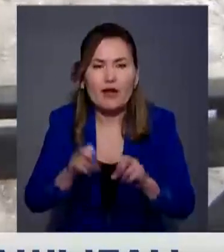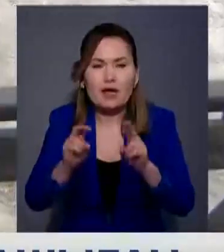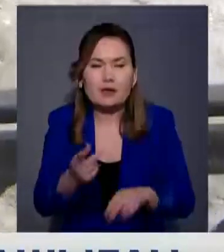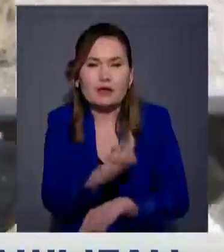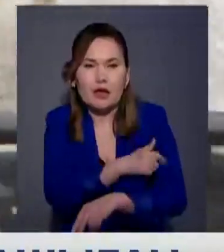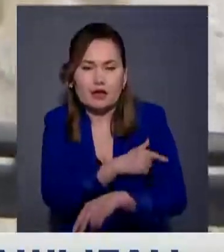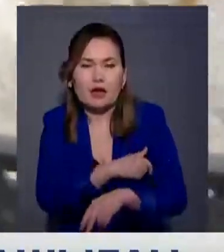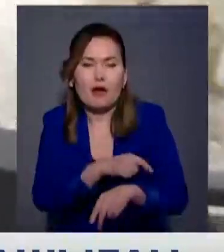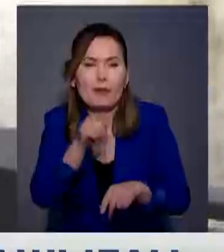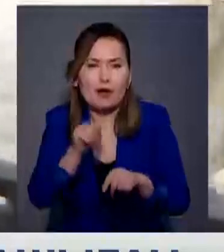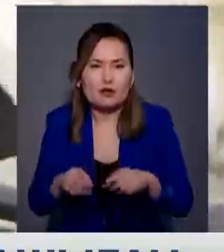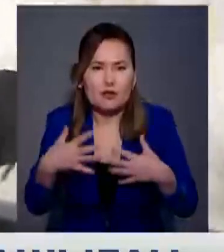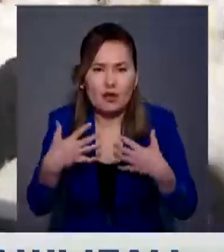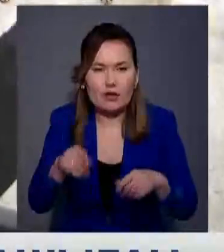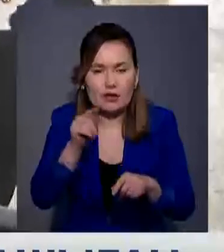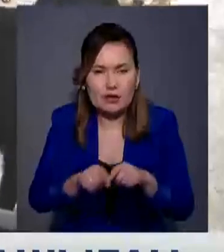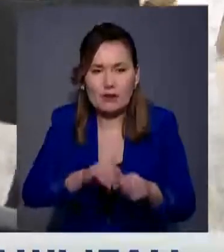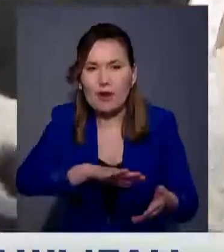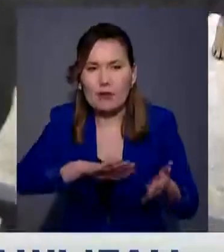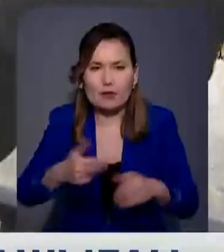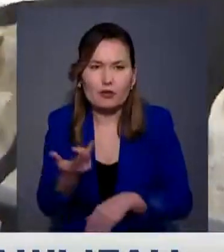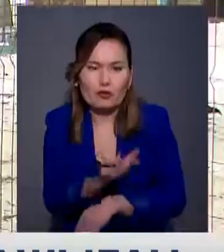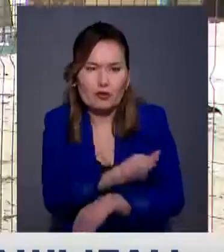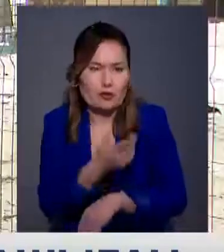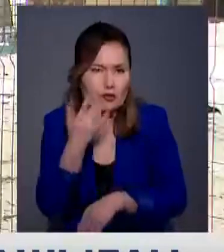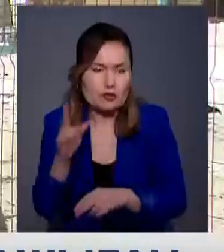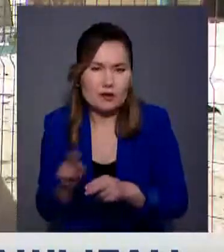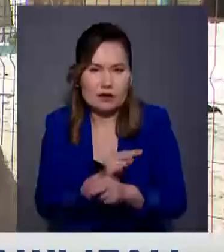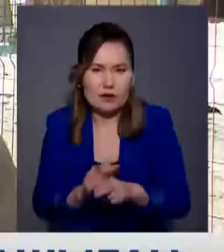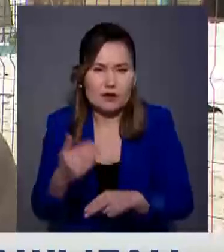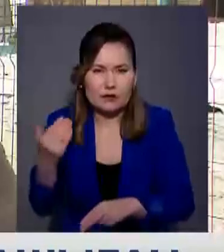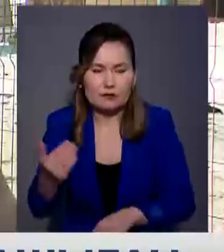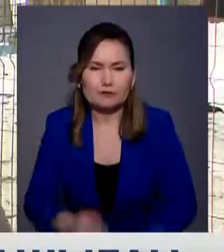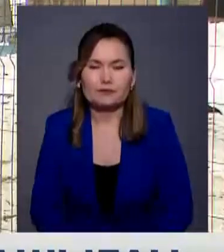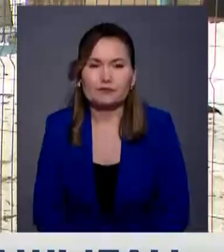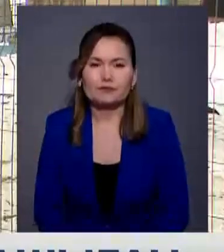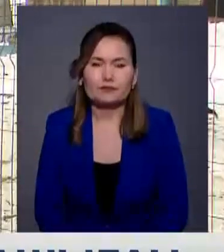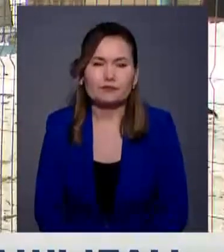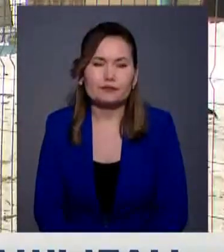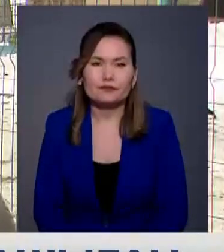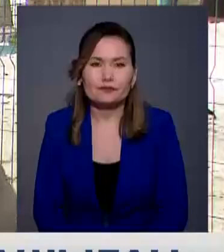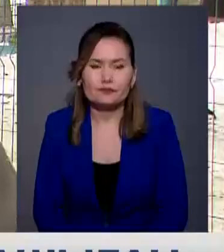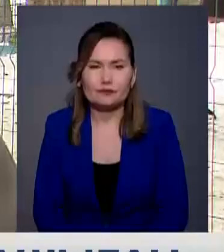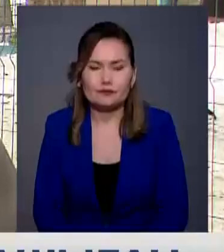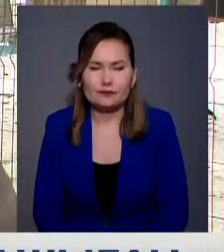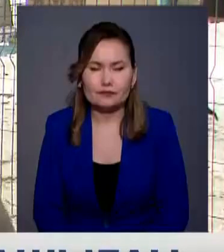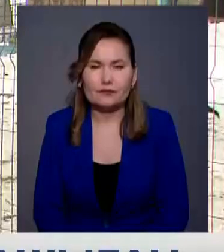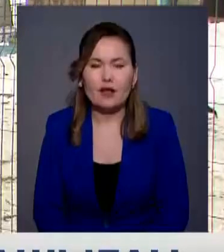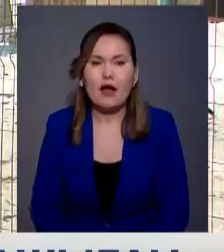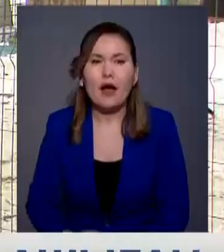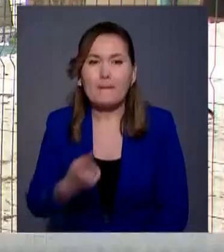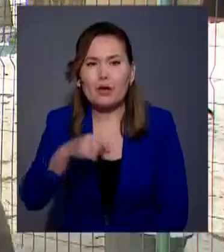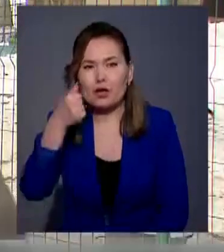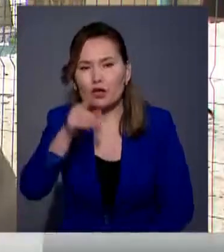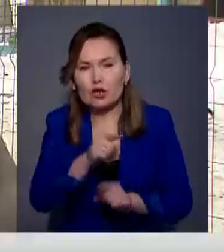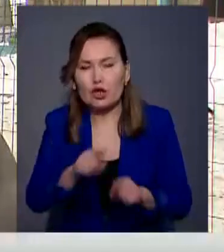дәрігеріне көрсетіп, тексеруден өткізеді. За полтора года, я так думаю, что более ста животных. Бір жарым жыл